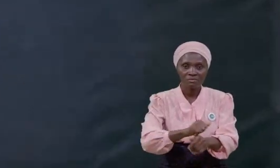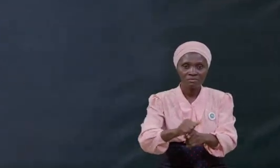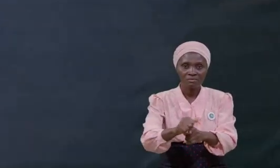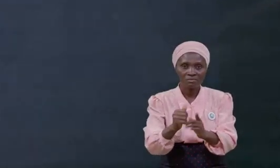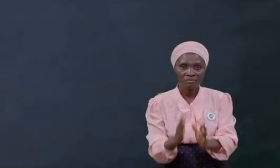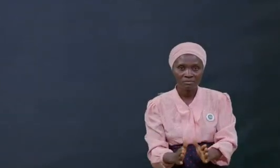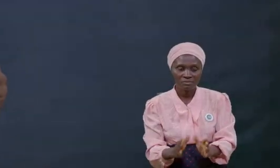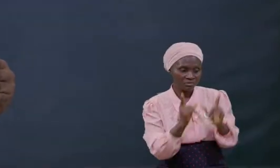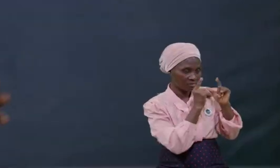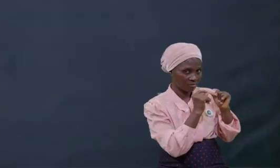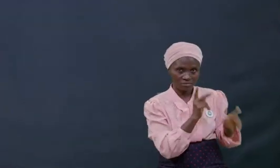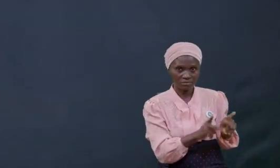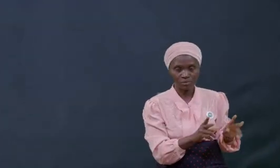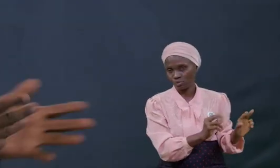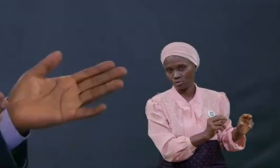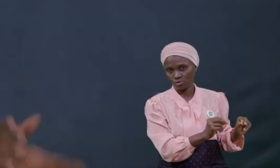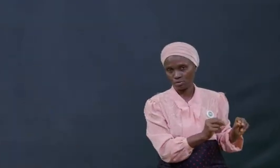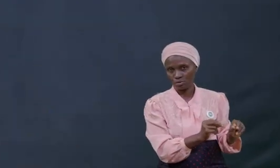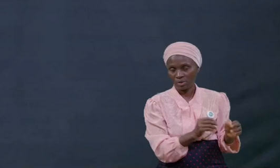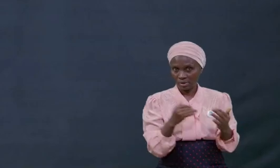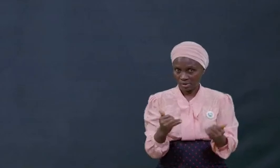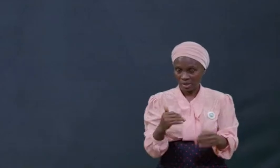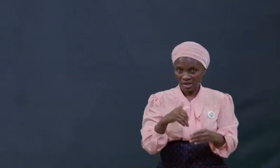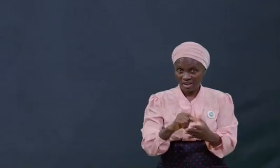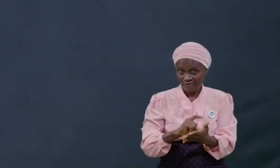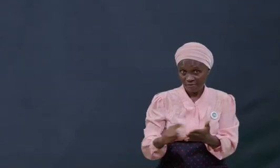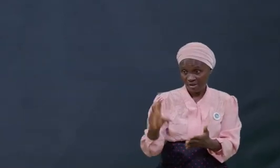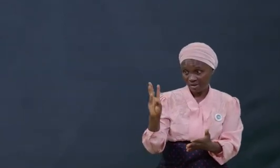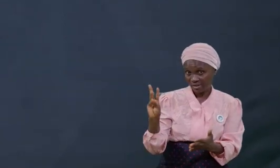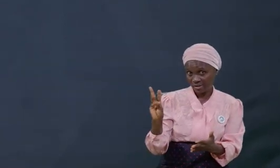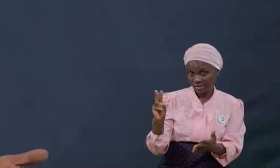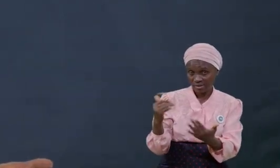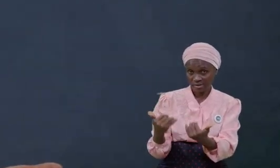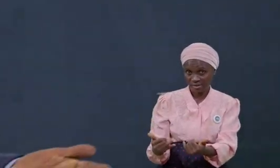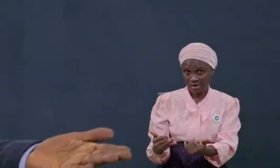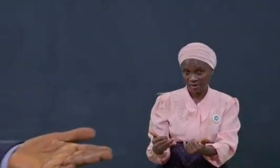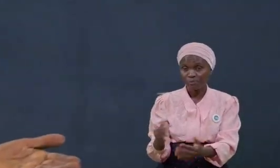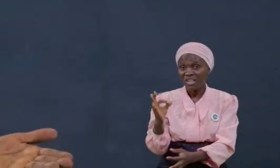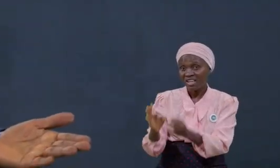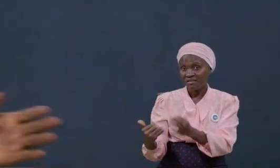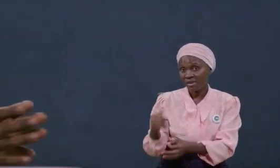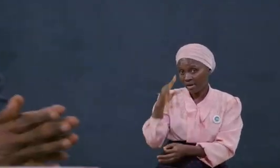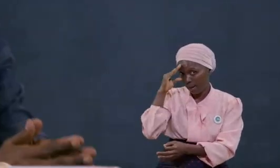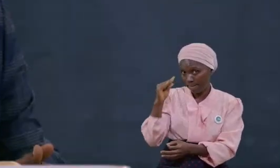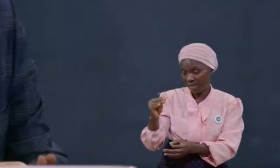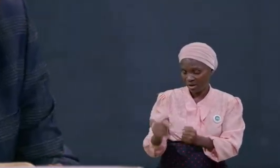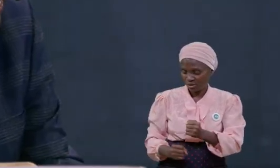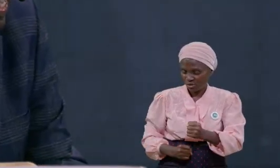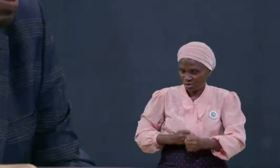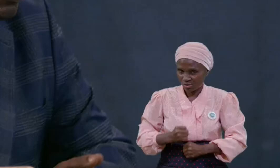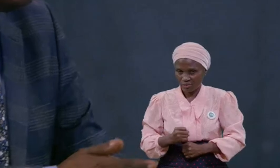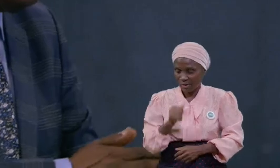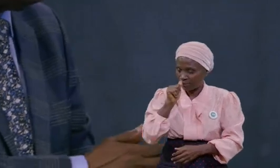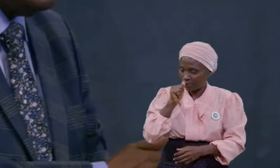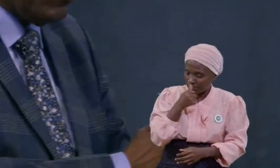Nous sortons du verset 15, nous venons dans le verset 16. Si quelqu'un souffre comme chrétien, qu'il